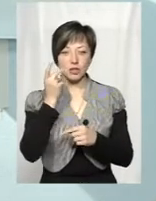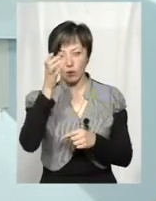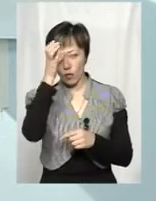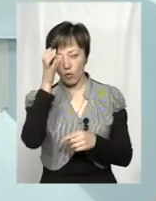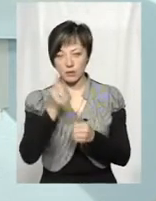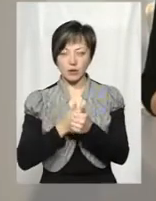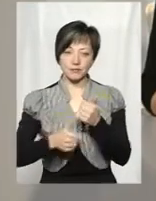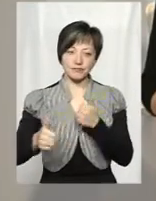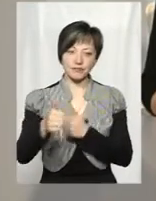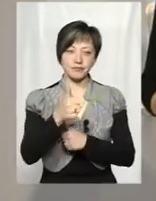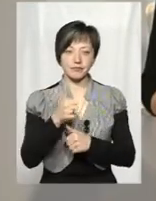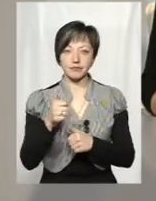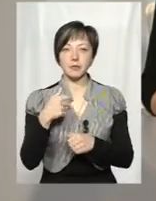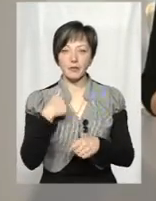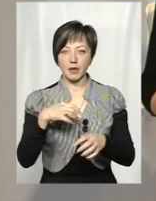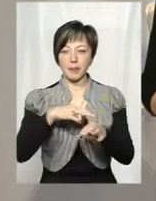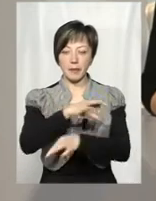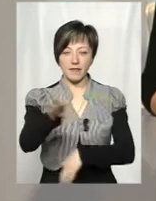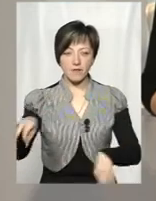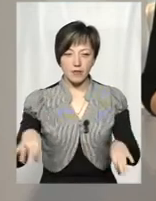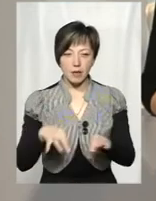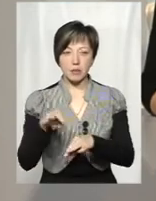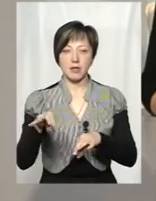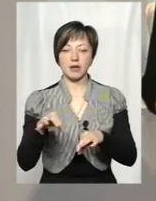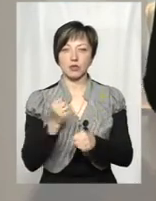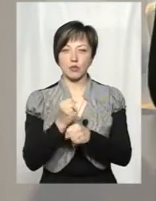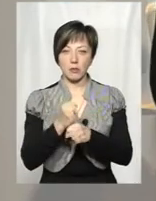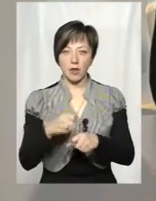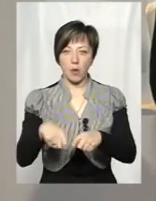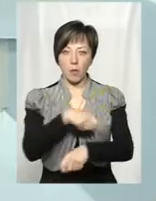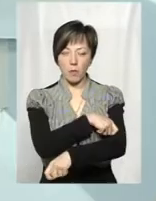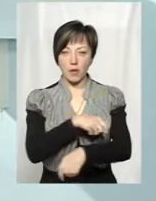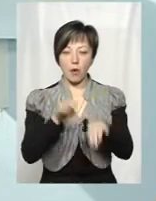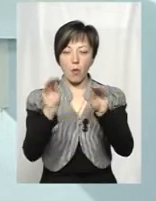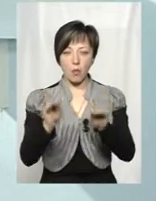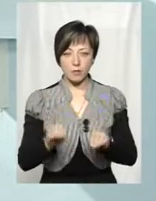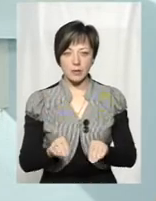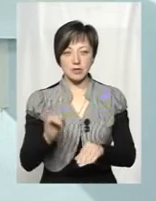чомусь обминали. Ми їх виміряли, обміри зробили, описи і